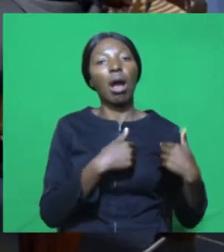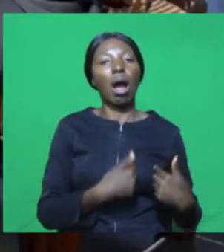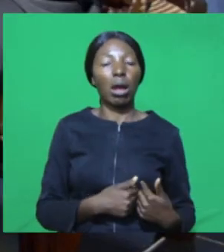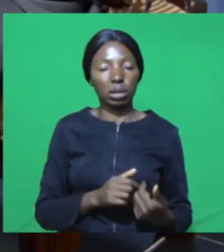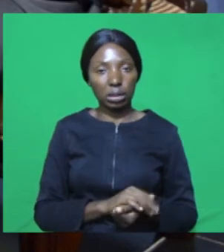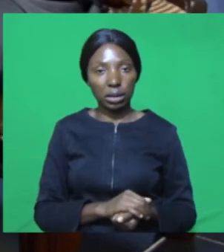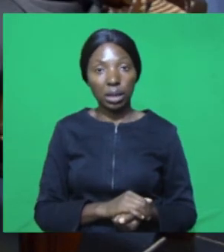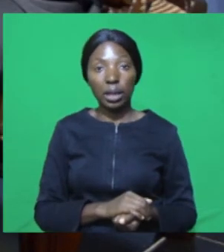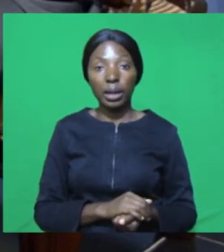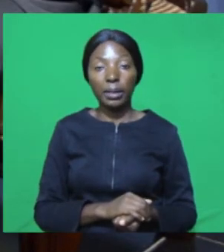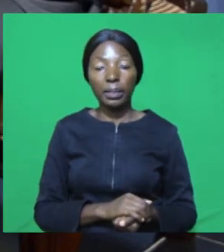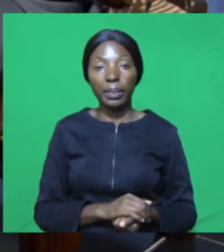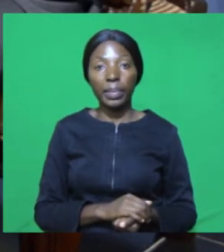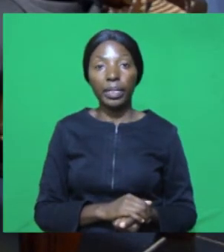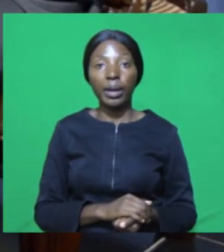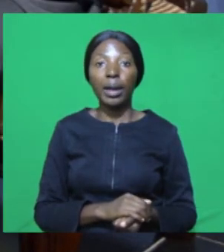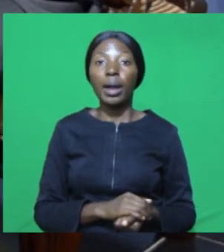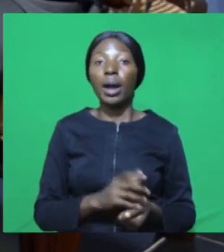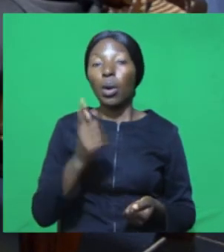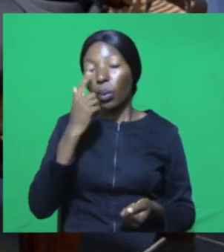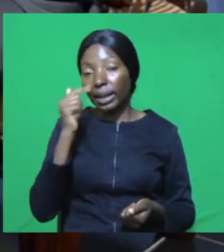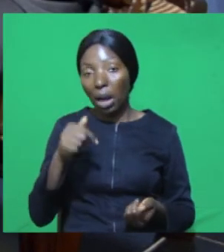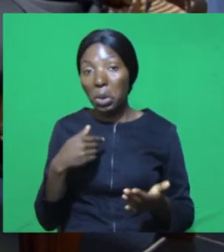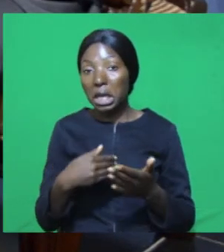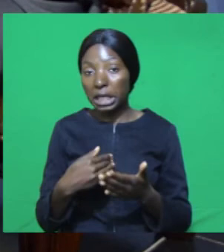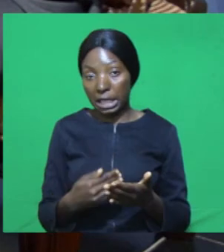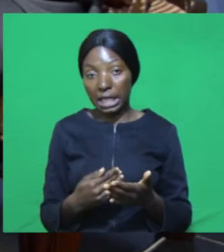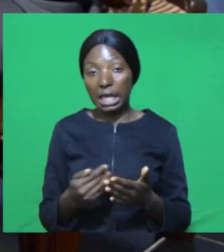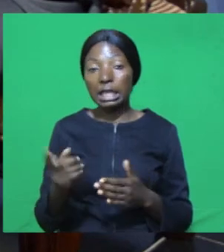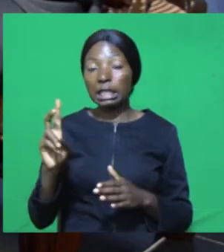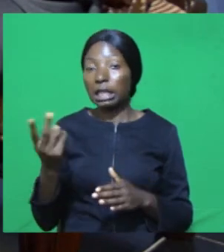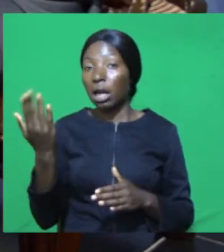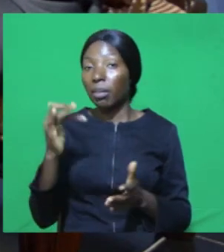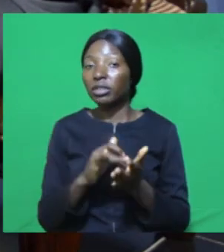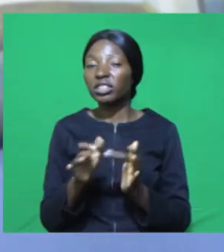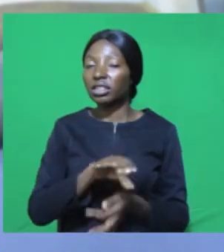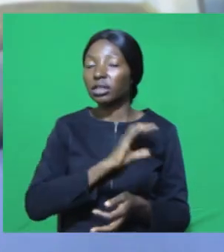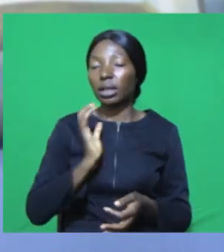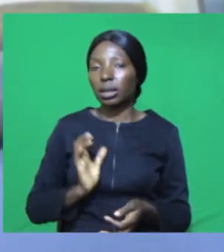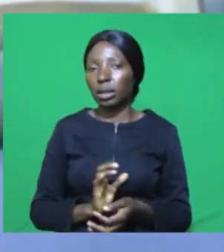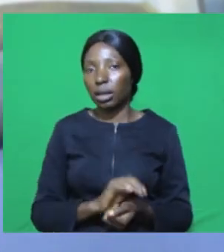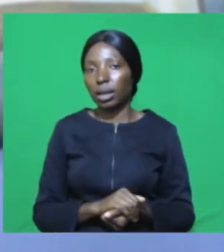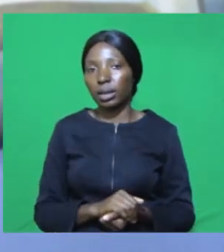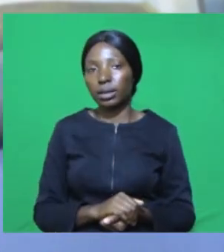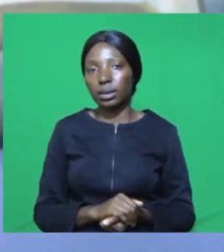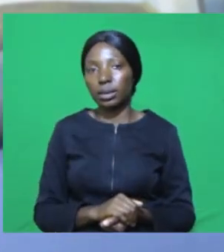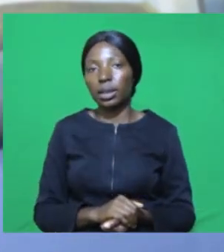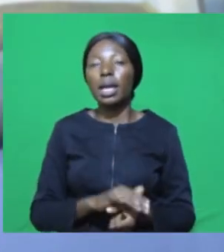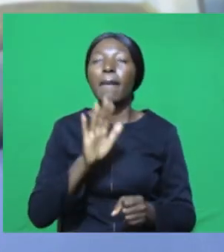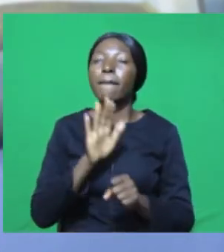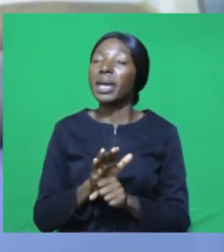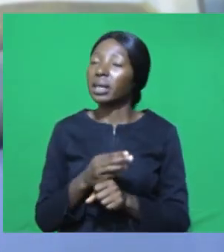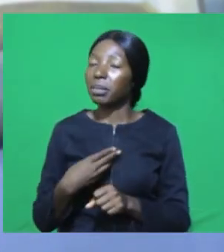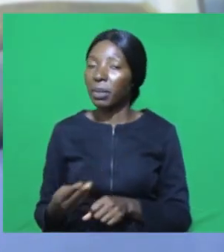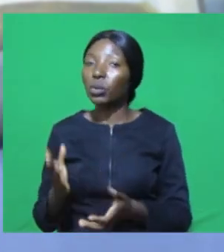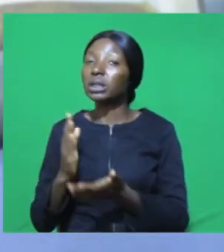Now uchaona futi kuti kana takuenda pakunotsoka kwaJesu kechipiri. Yes. Padanho hombero pane